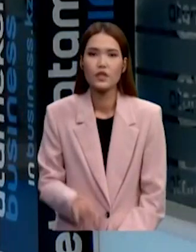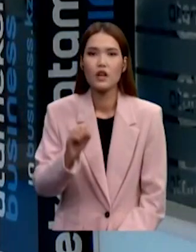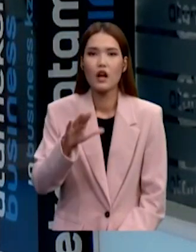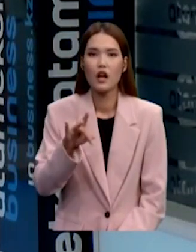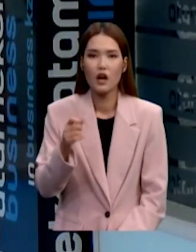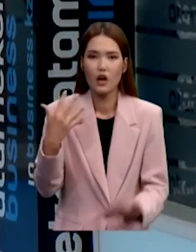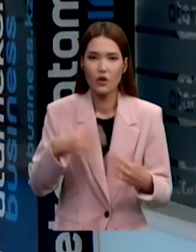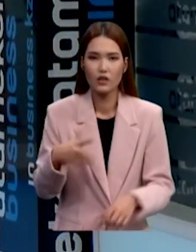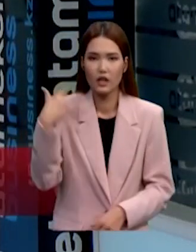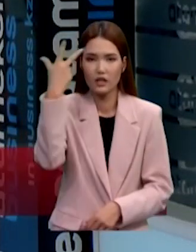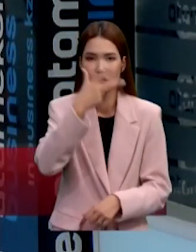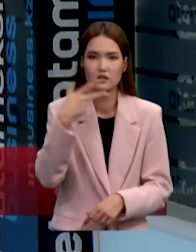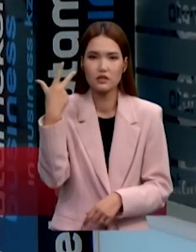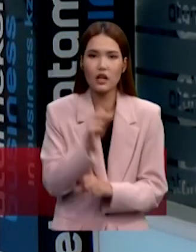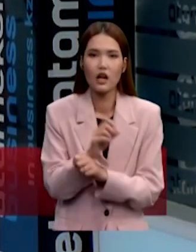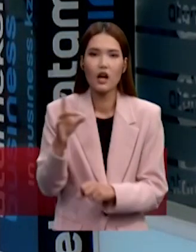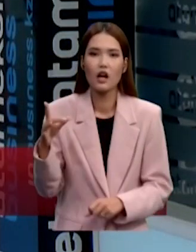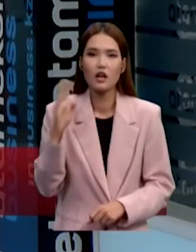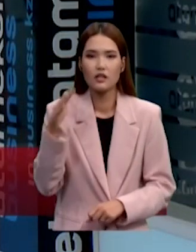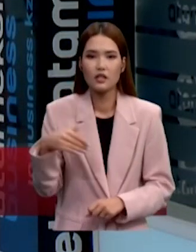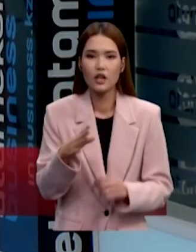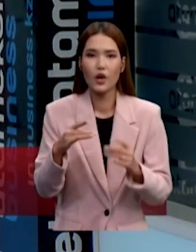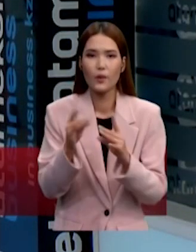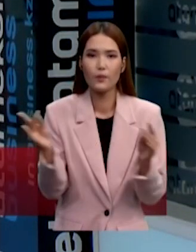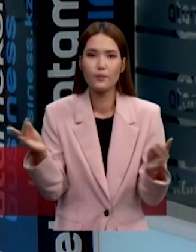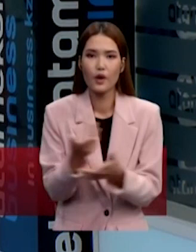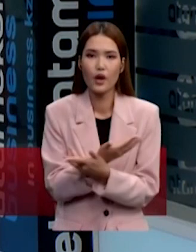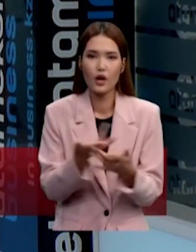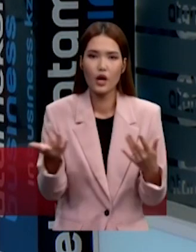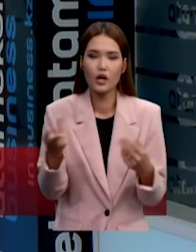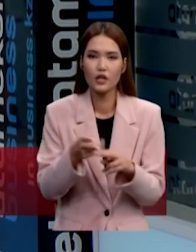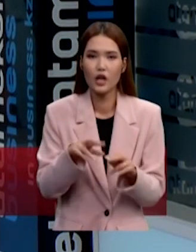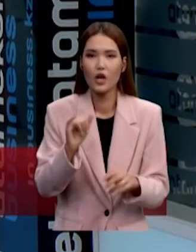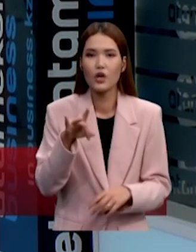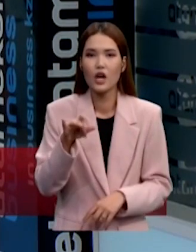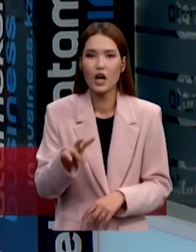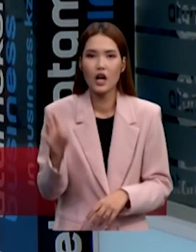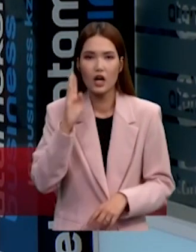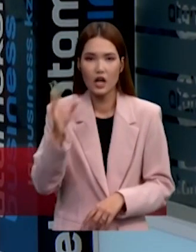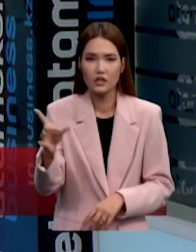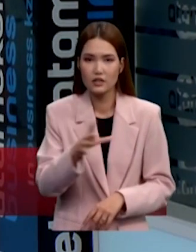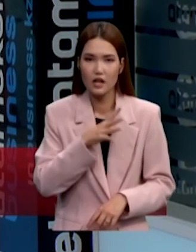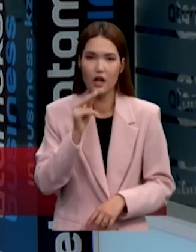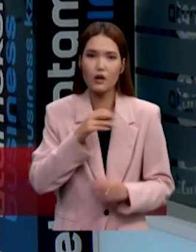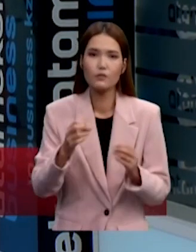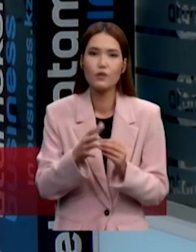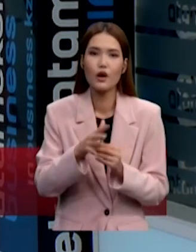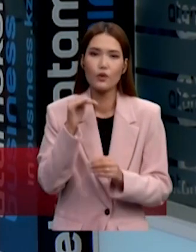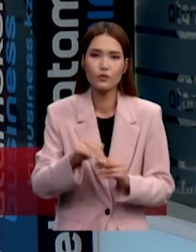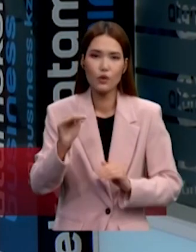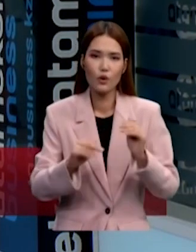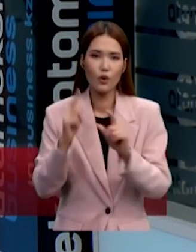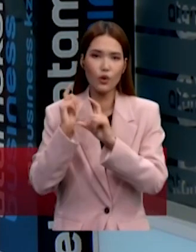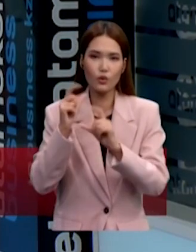Матера вот уже 3 года простаивает речной порт. Причина – обмеление устья реки Урал. Порт способен принимать до 15 тысяч тонн